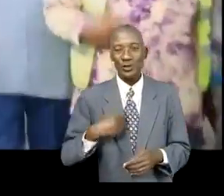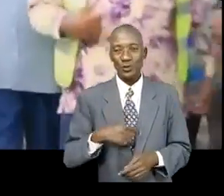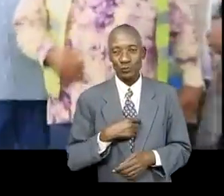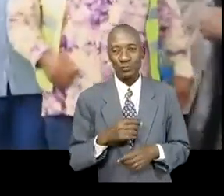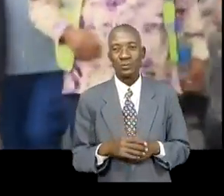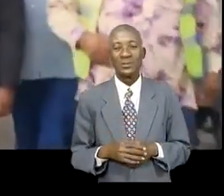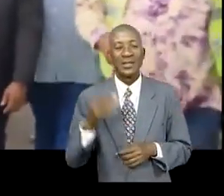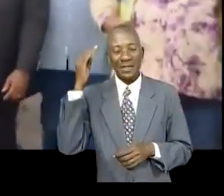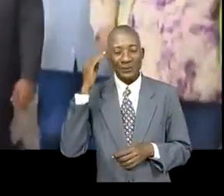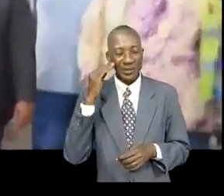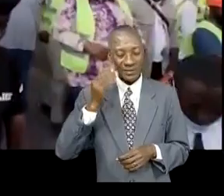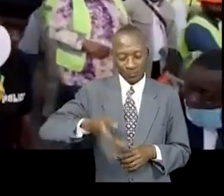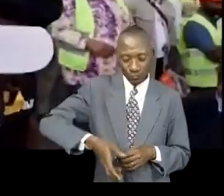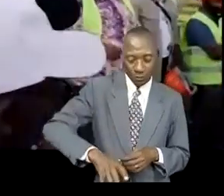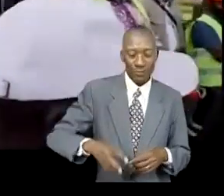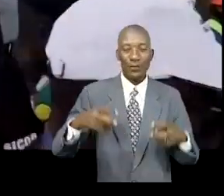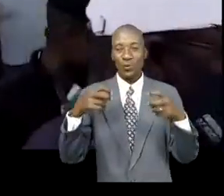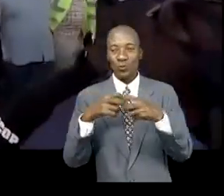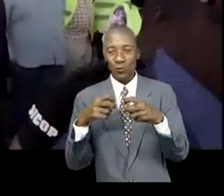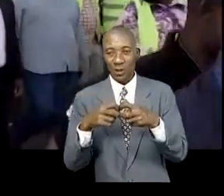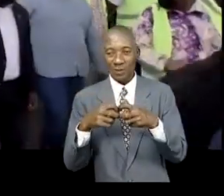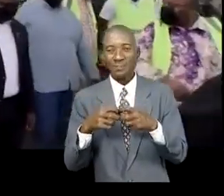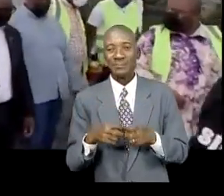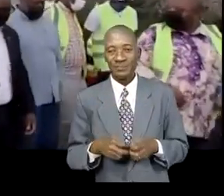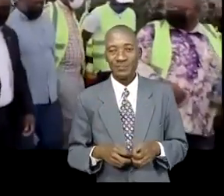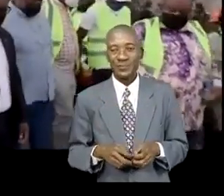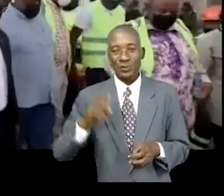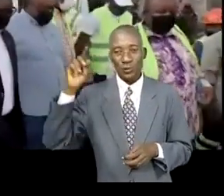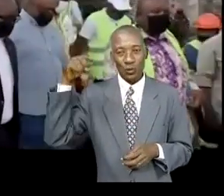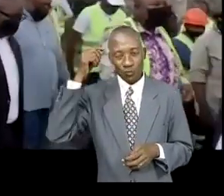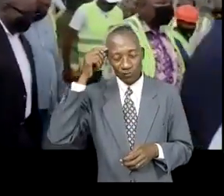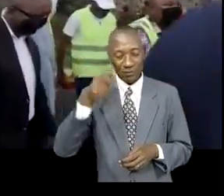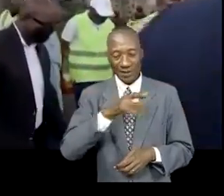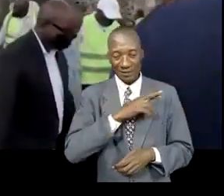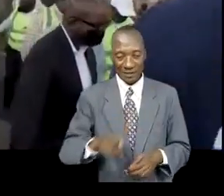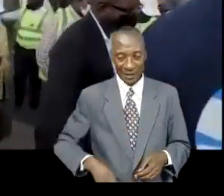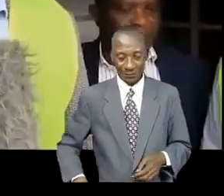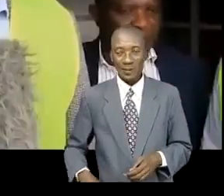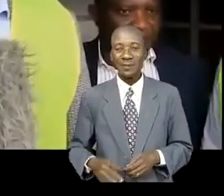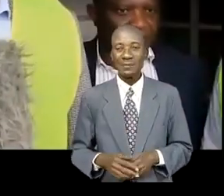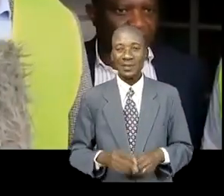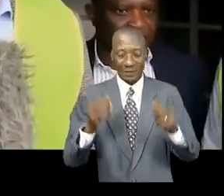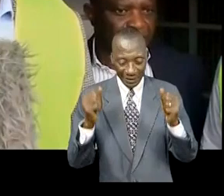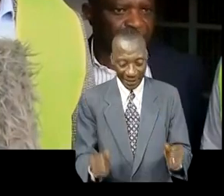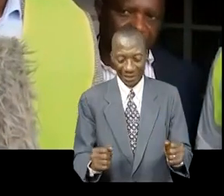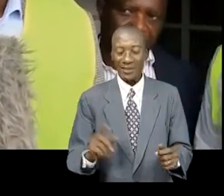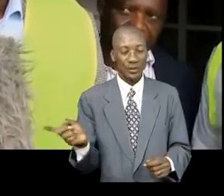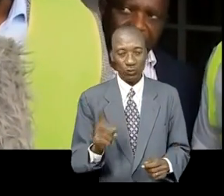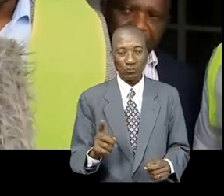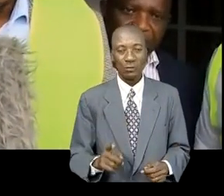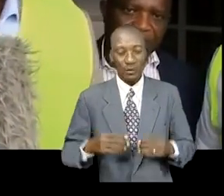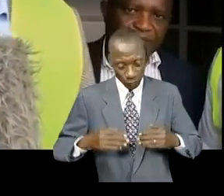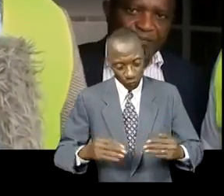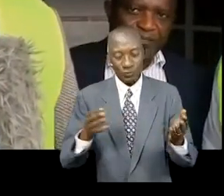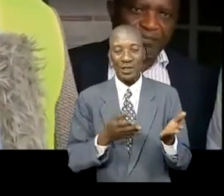ressources hydrauliques et électricité, le gouvernement de la République ne va pas s'arrêter là. C'était un des